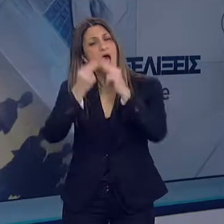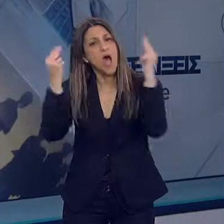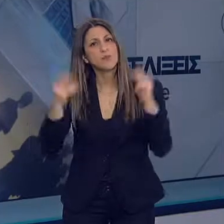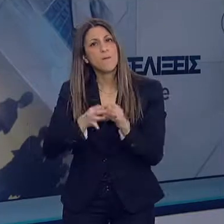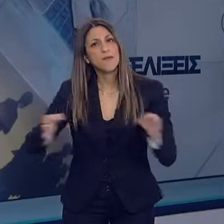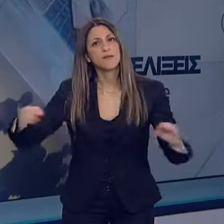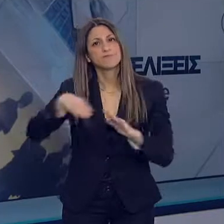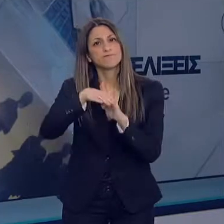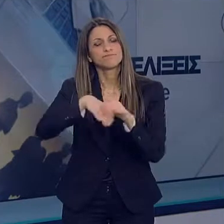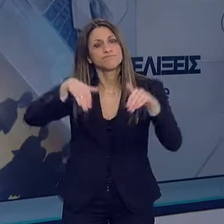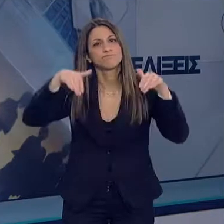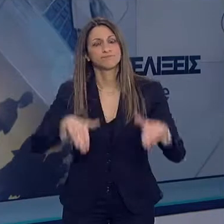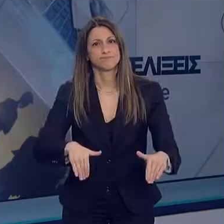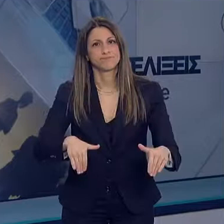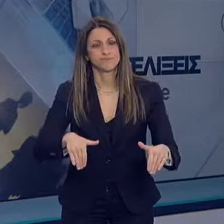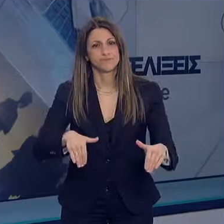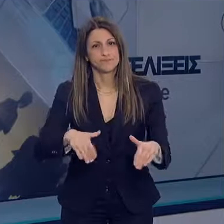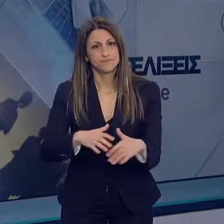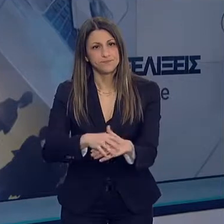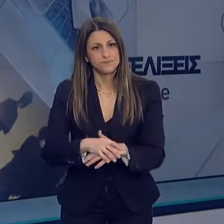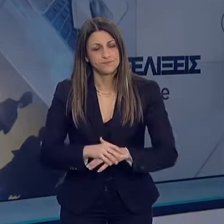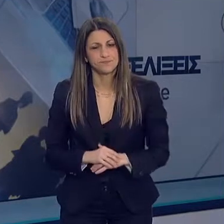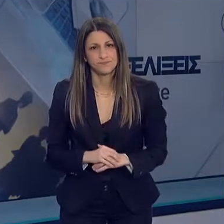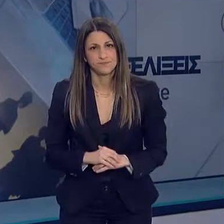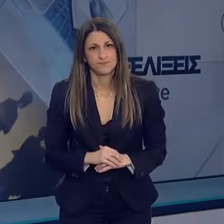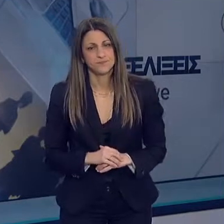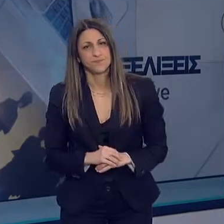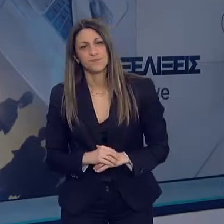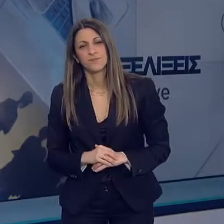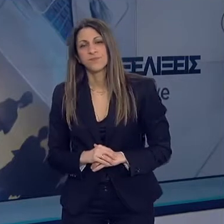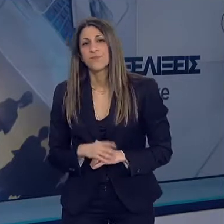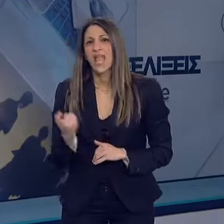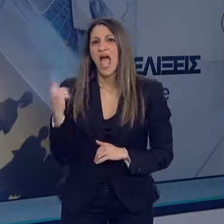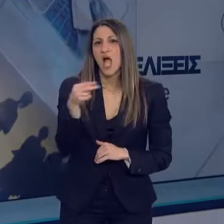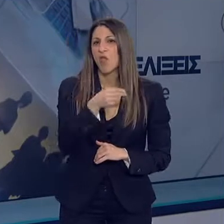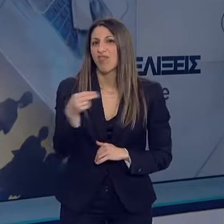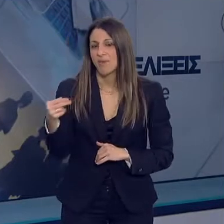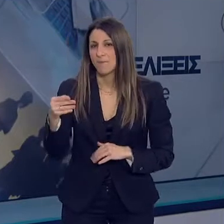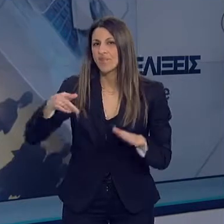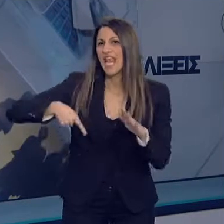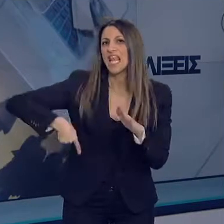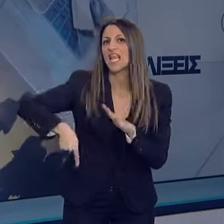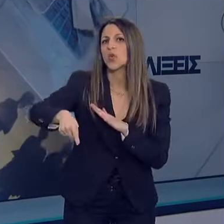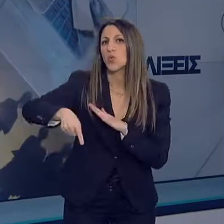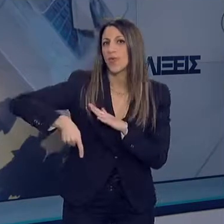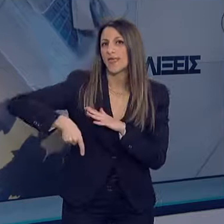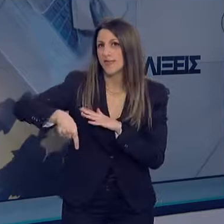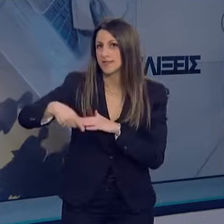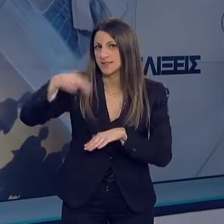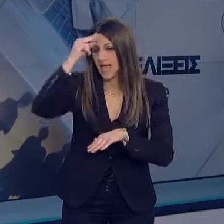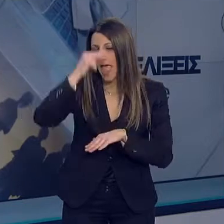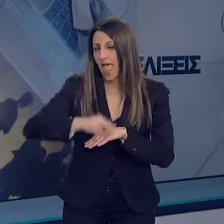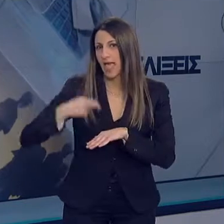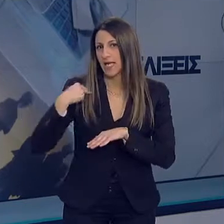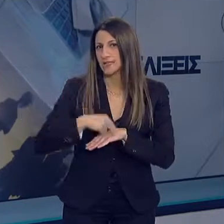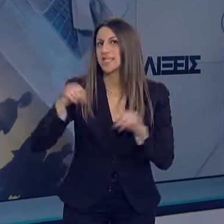μέτρα. Επίσης, θα ήθελα στο σημείο αυτό να θυμίσω ξανά ότι οι λειτουργίες αυτές τις μέρες θα συνεχίσουν να γίνονται δίχως την